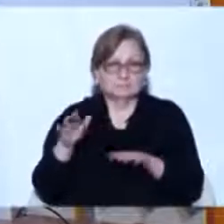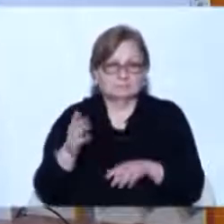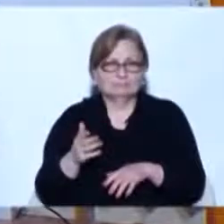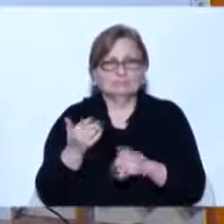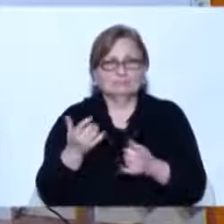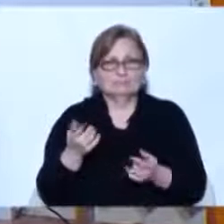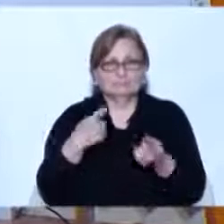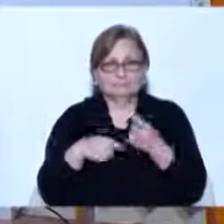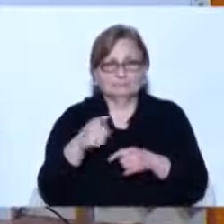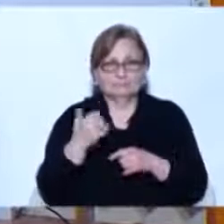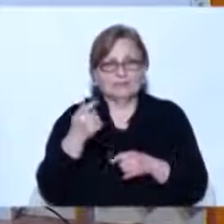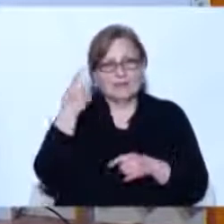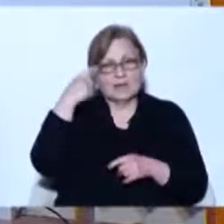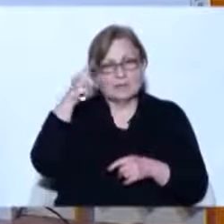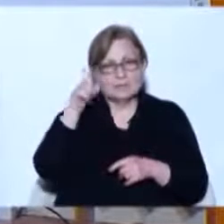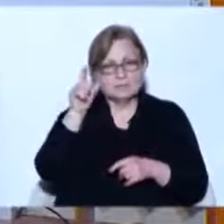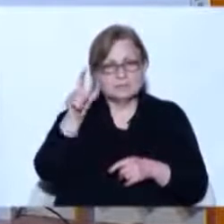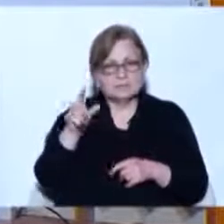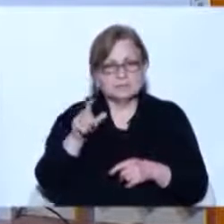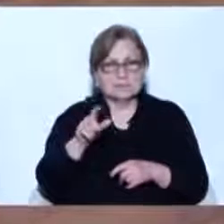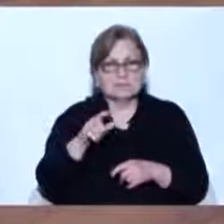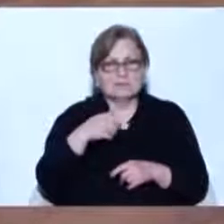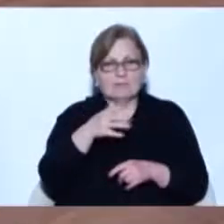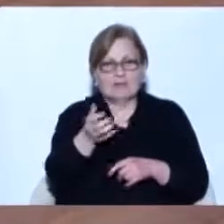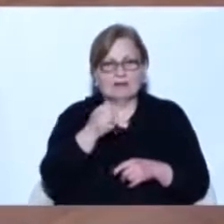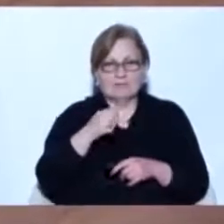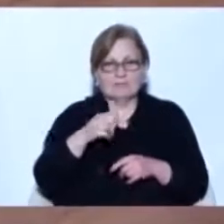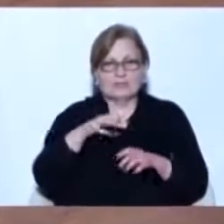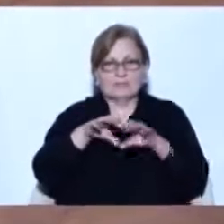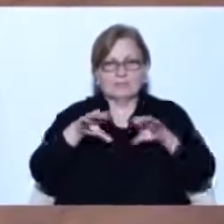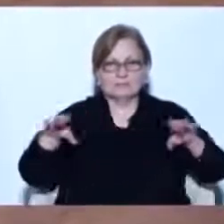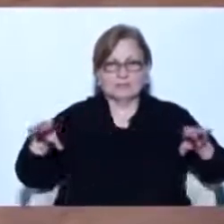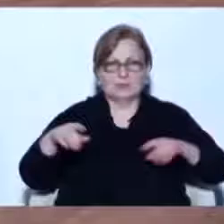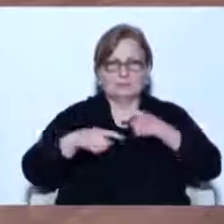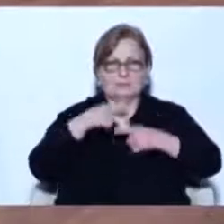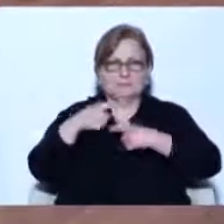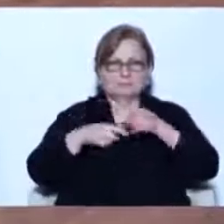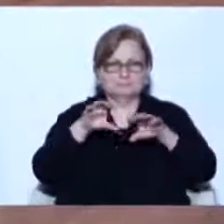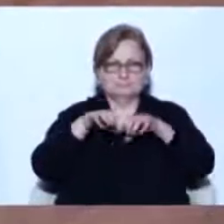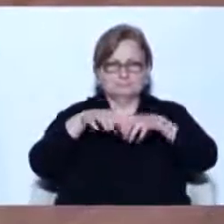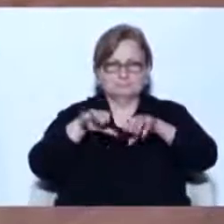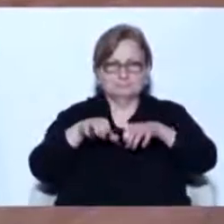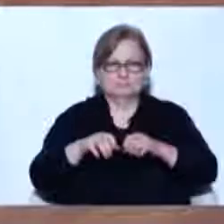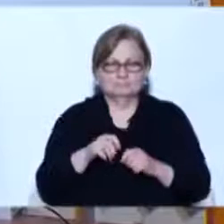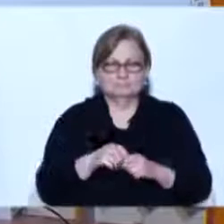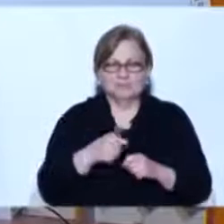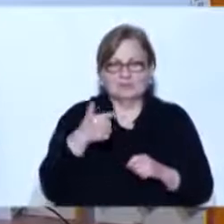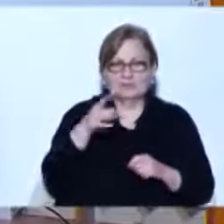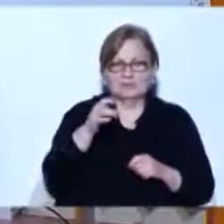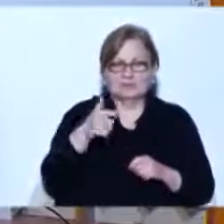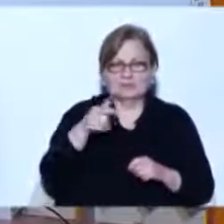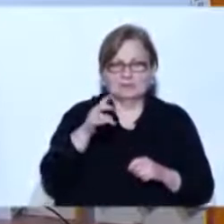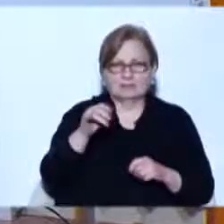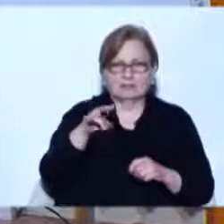მოდი ახლა გამოცანების გრაგნილს ავიღებ. რა უცნაური და ლამაზი სიტყვაა გრაგნილი. აბა